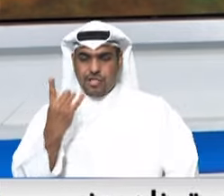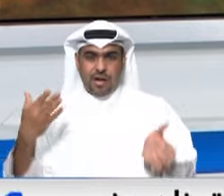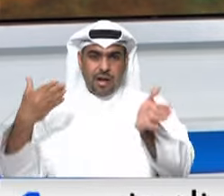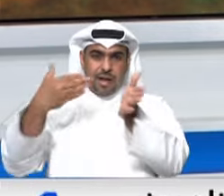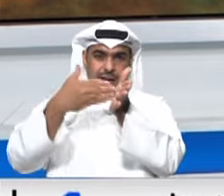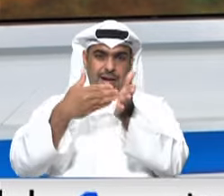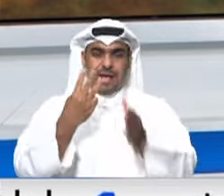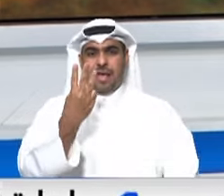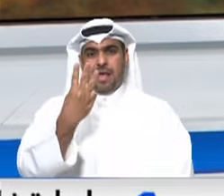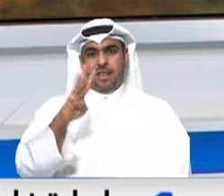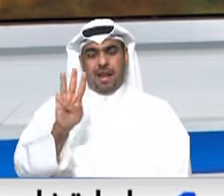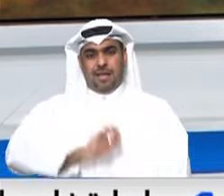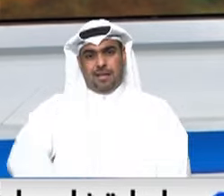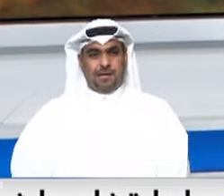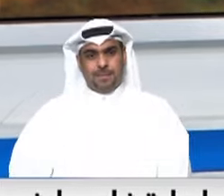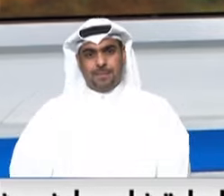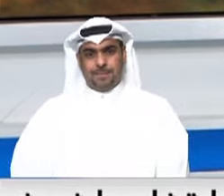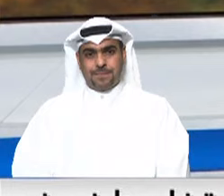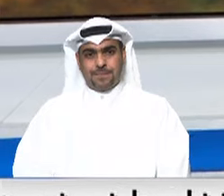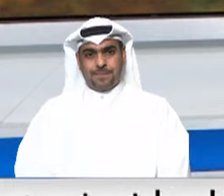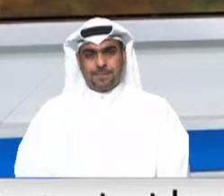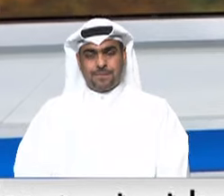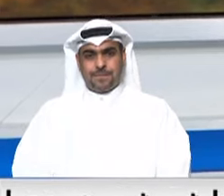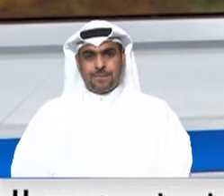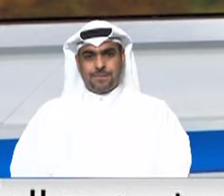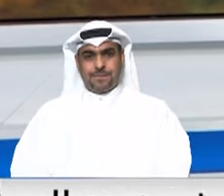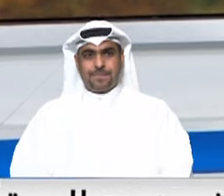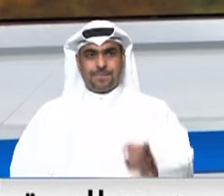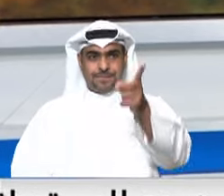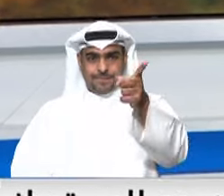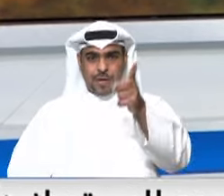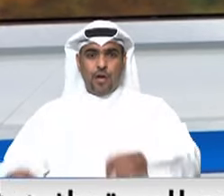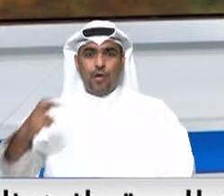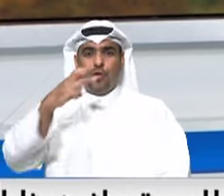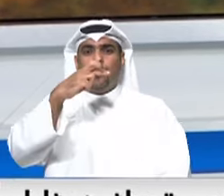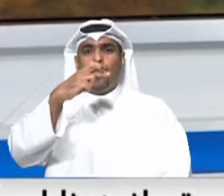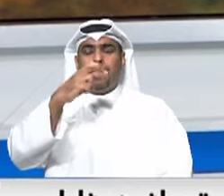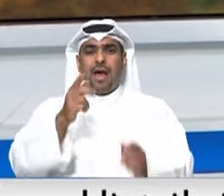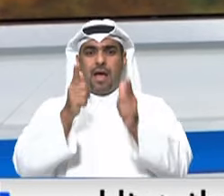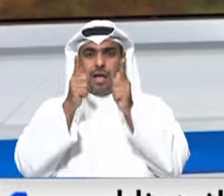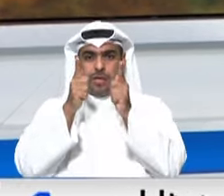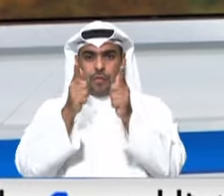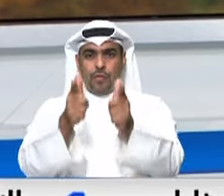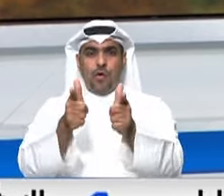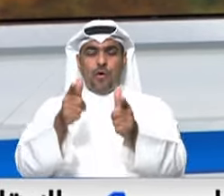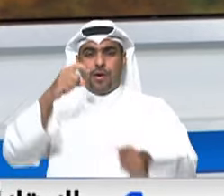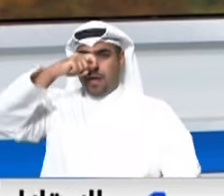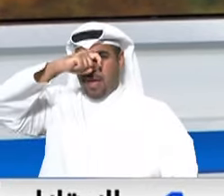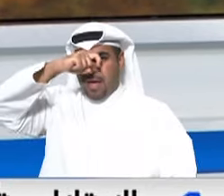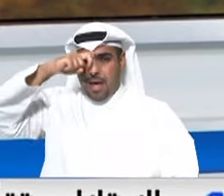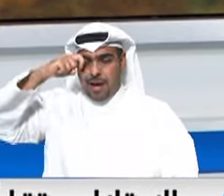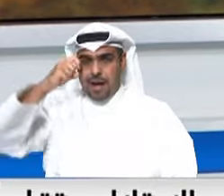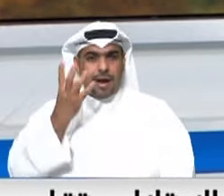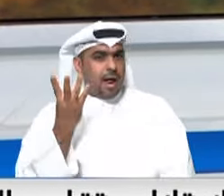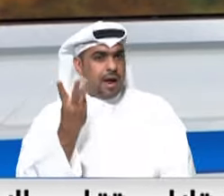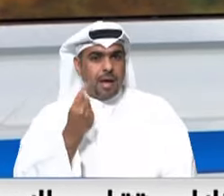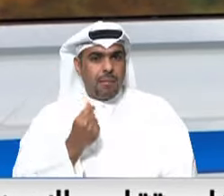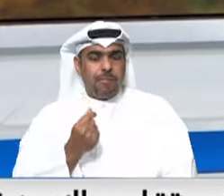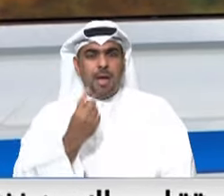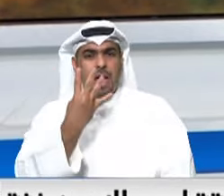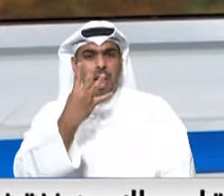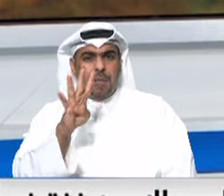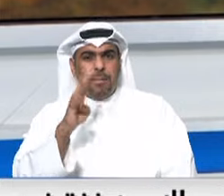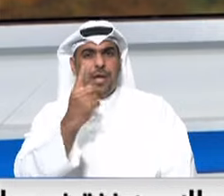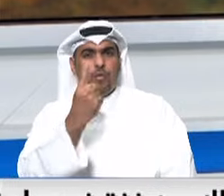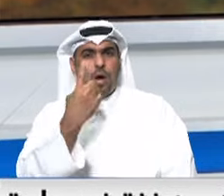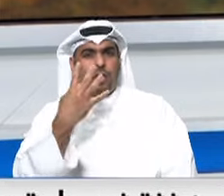إلى 30 كيلو متر في الساعة. من بعد منتصف نهار يوم الغد، ودرجات الحرارة العظمى المتوقعة قد تصل إلى 41 درجة